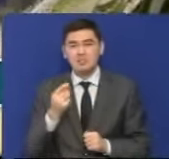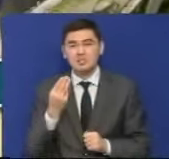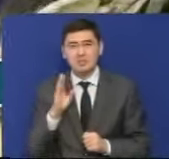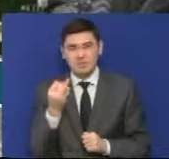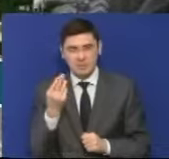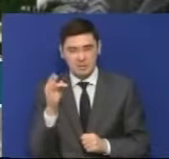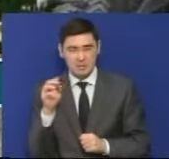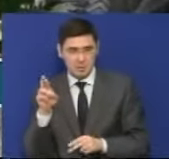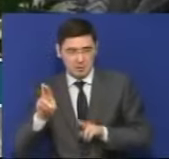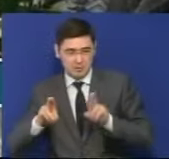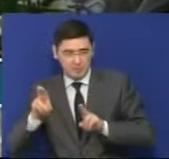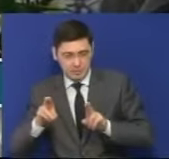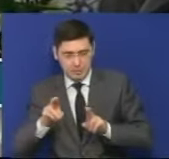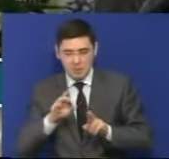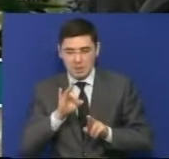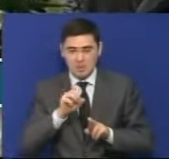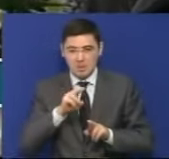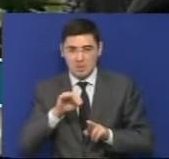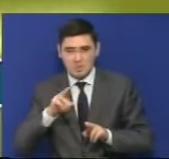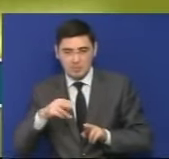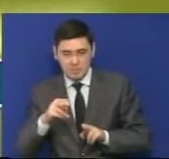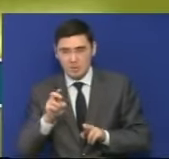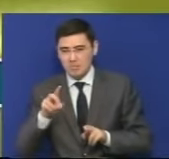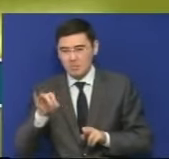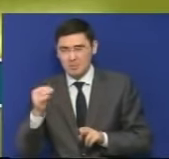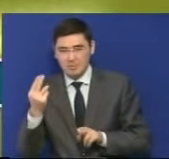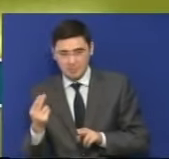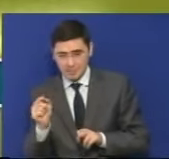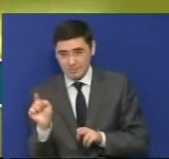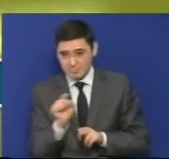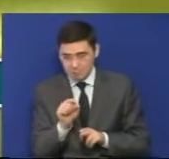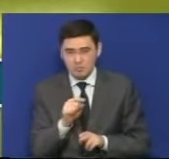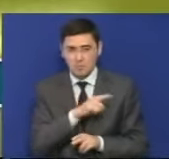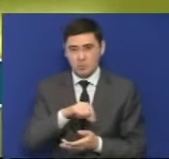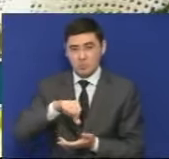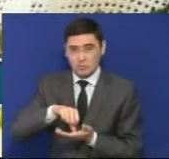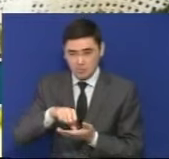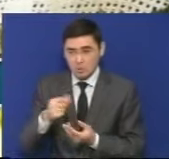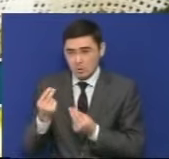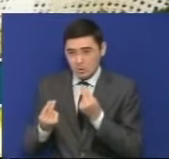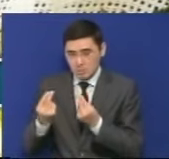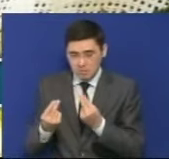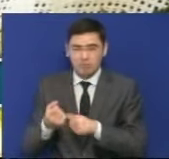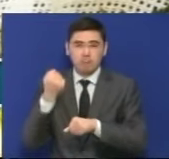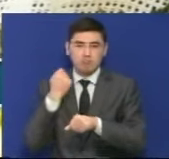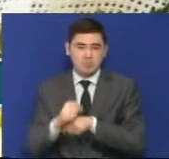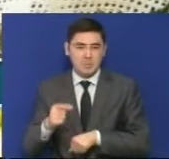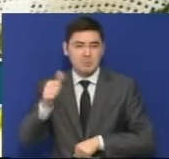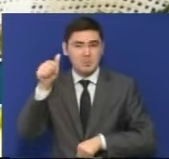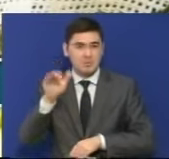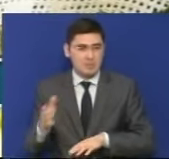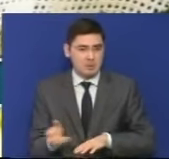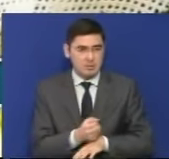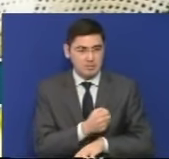швейцарской системе по двум видам – рапид и блиц. И в обоих из них семичанин занял первое место. Очень важная партия была с международным мастером из